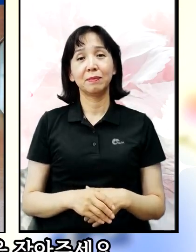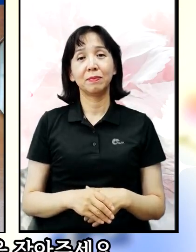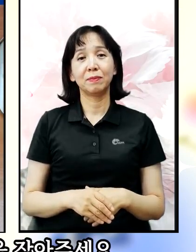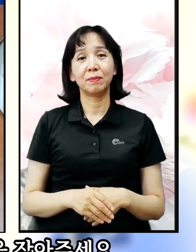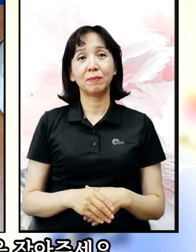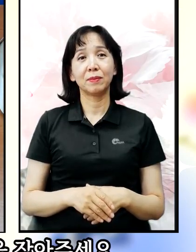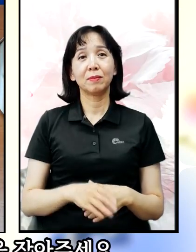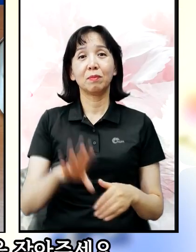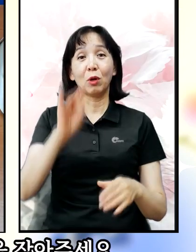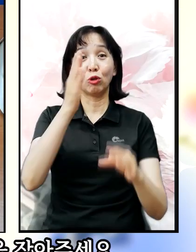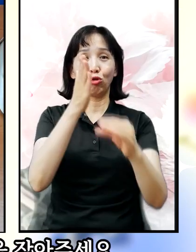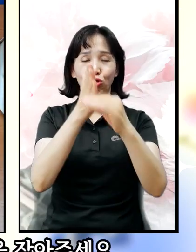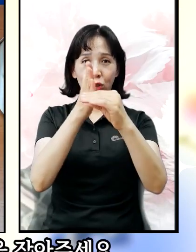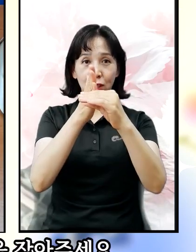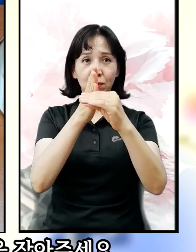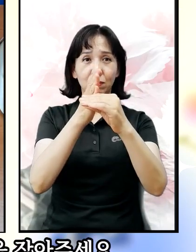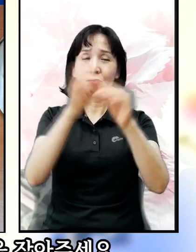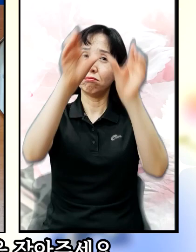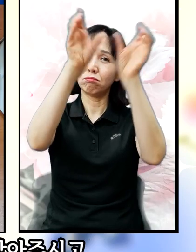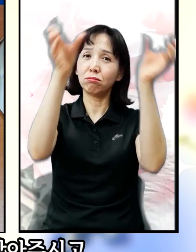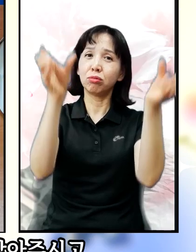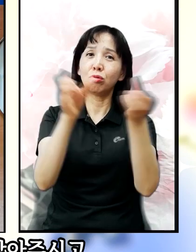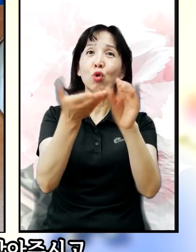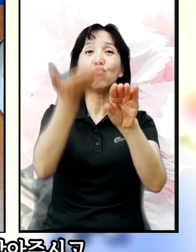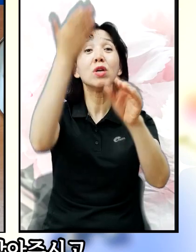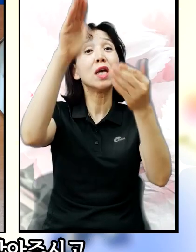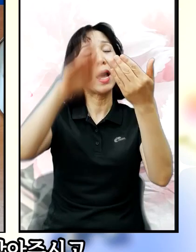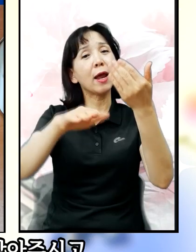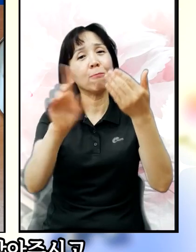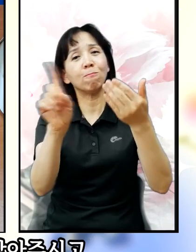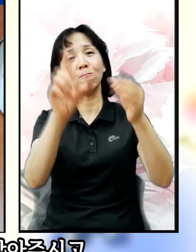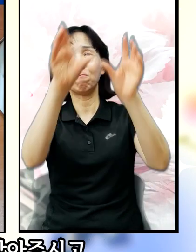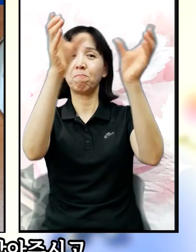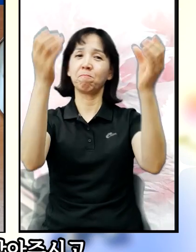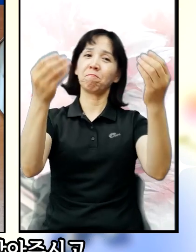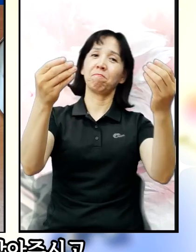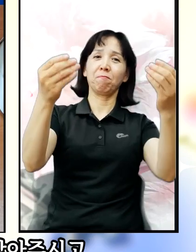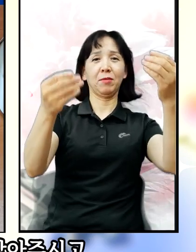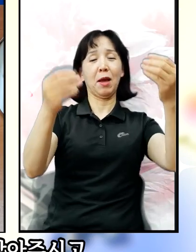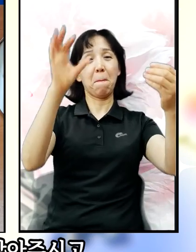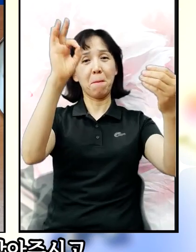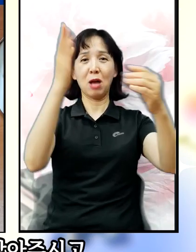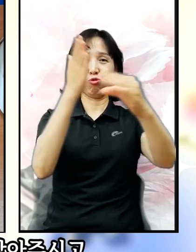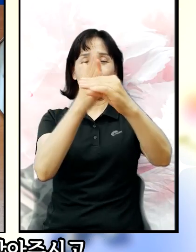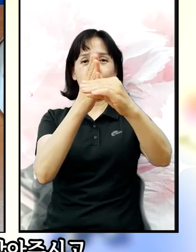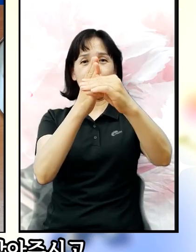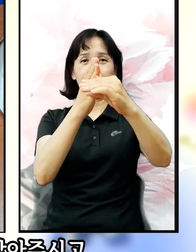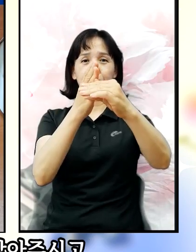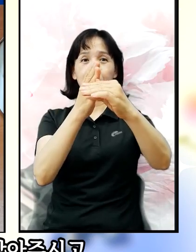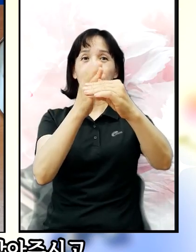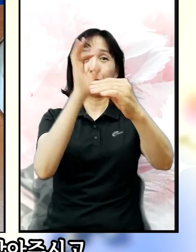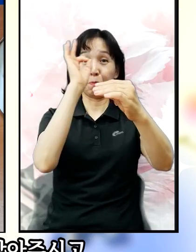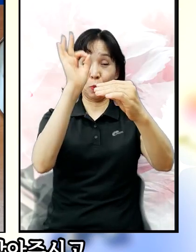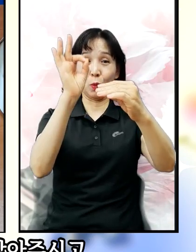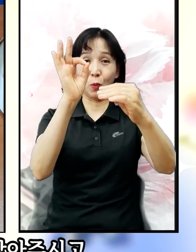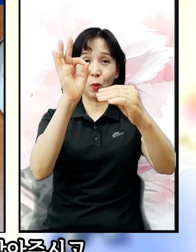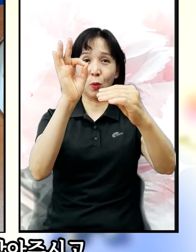아래쪽에다가. 그래서 일단은 중심을 잡아주세요. 어느 부분이 위가 될지 중심을 잡아주시고,